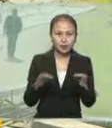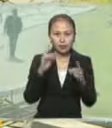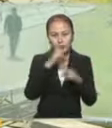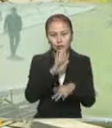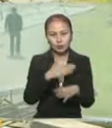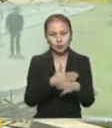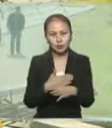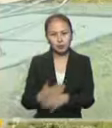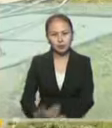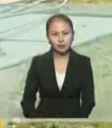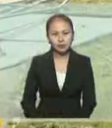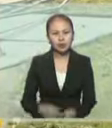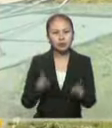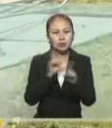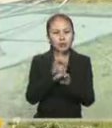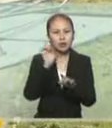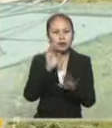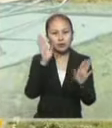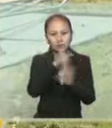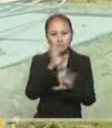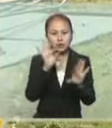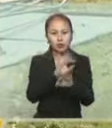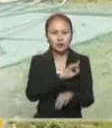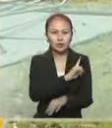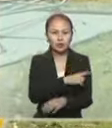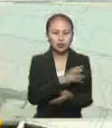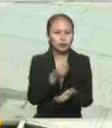көмек көрсетіледі. Синоптиктер алдағы күндері мұндай күшті дауыл